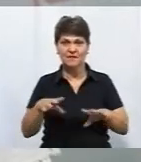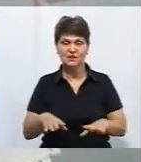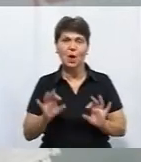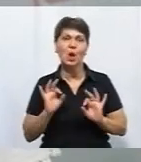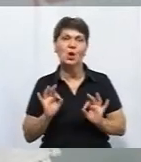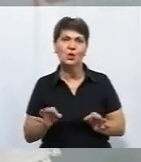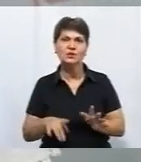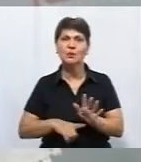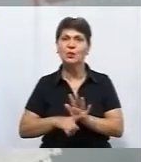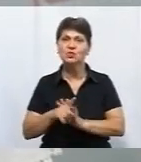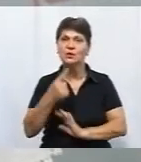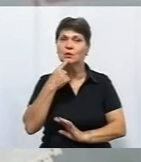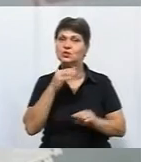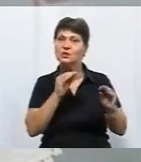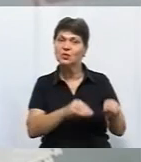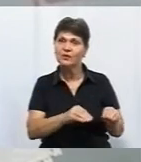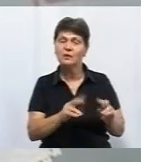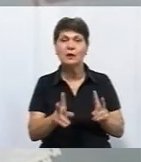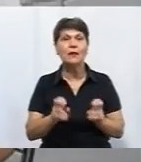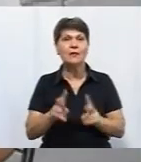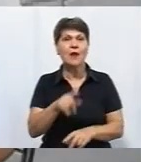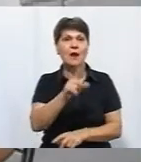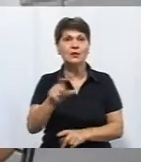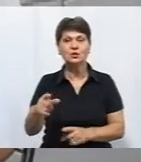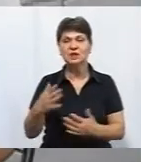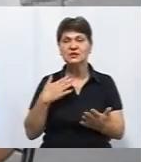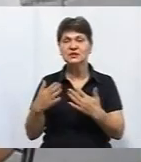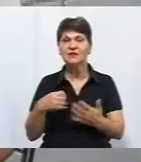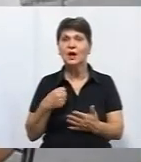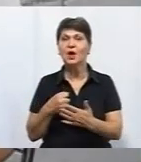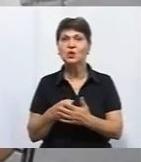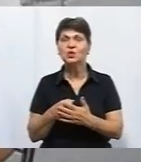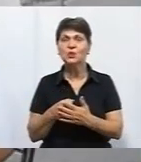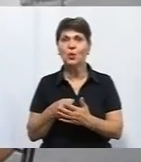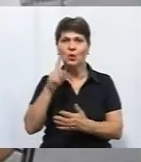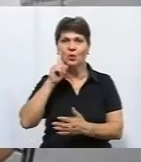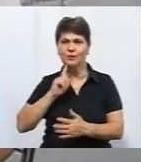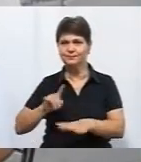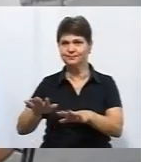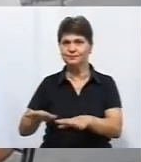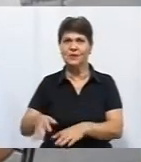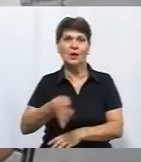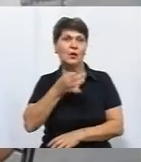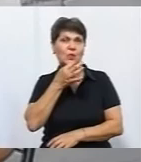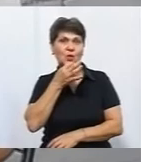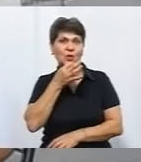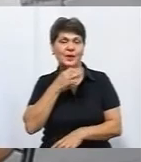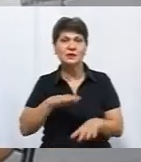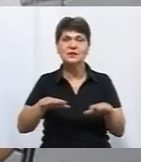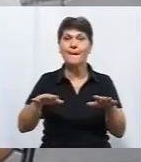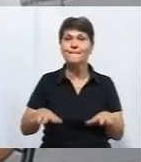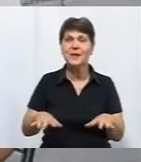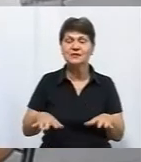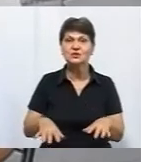буде спочатку їх встановити, подивитися, як люди взагалі ставляться до даних розташувань, чи подобаються локації.